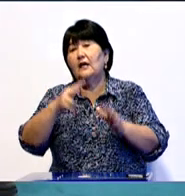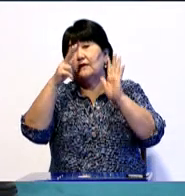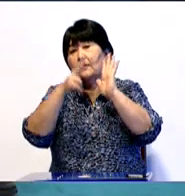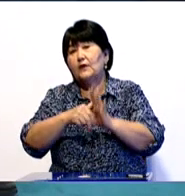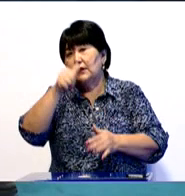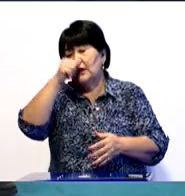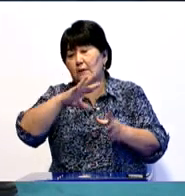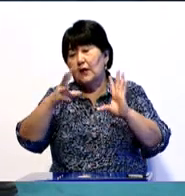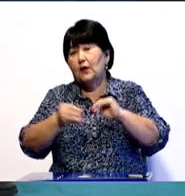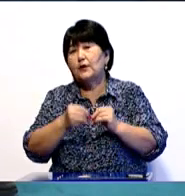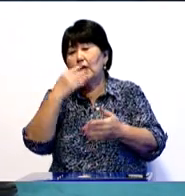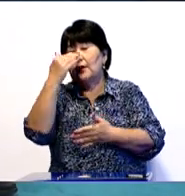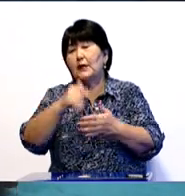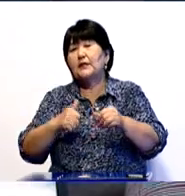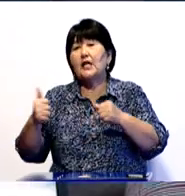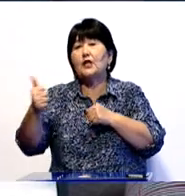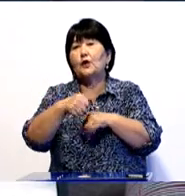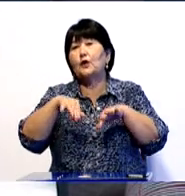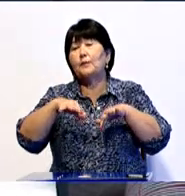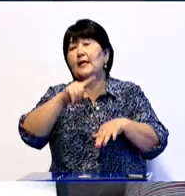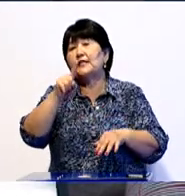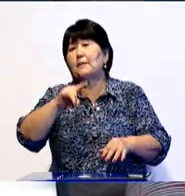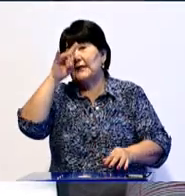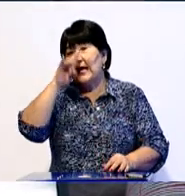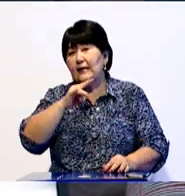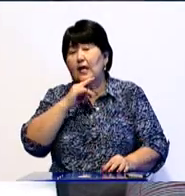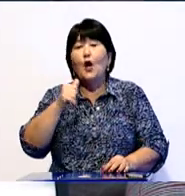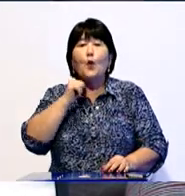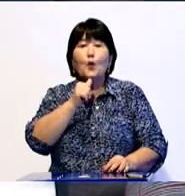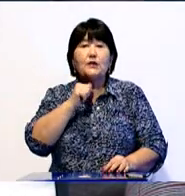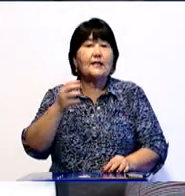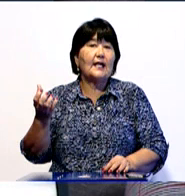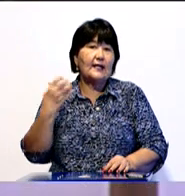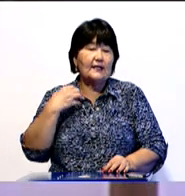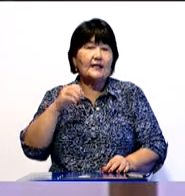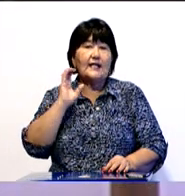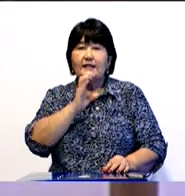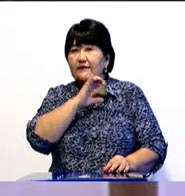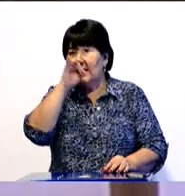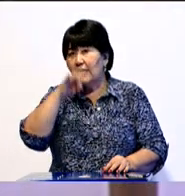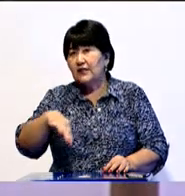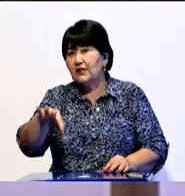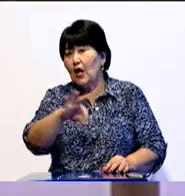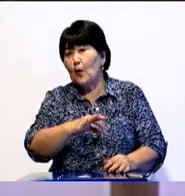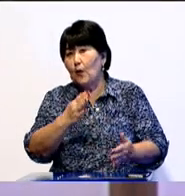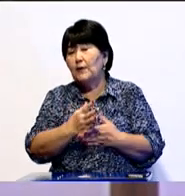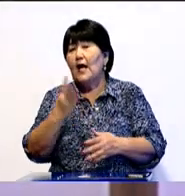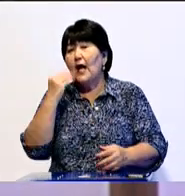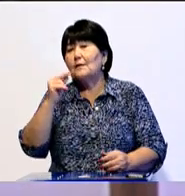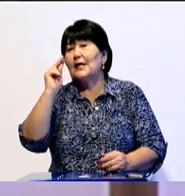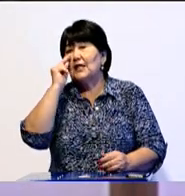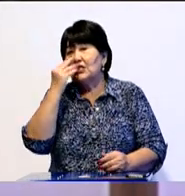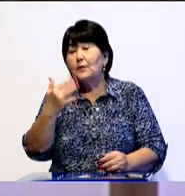по основным показателям на лидирующих позициях Западно-Казахстанская, Костанайская, Кызылординская, Северо-Казахстанская области, Алматы и